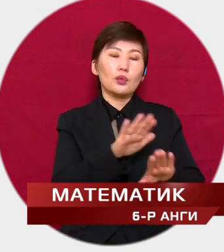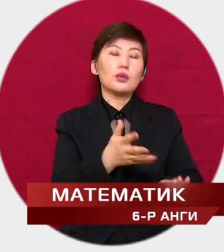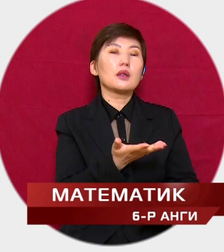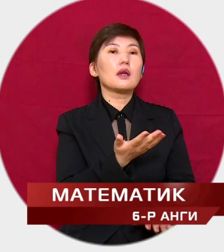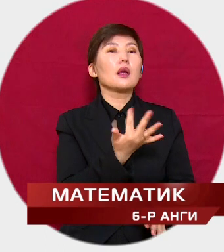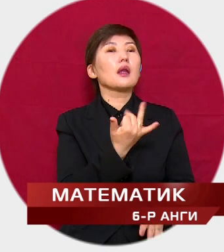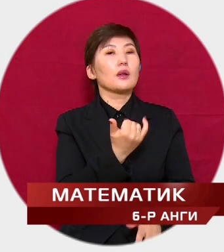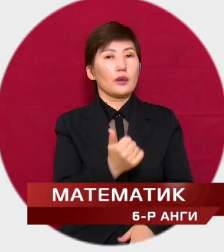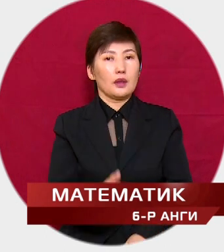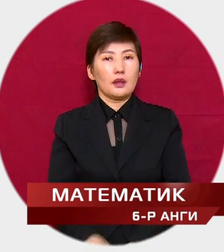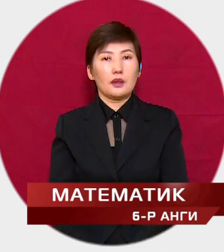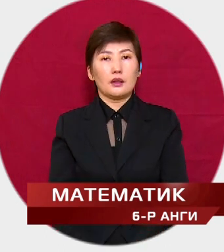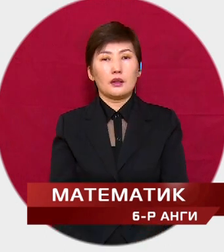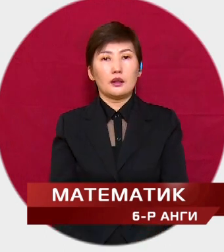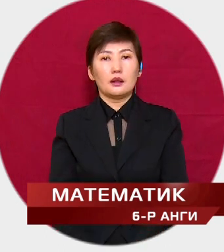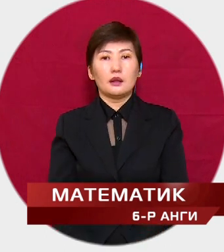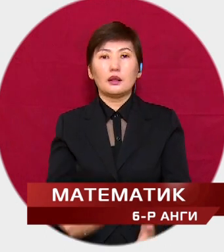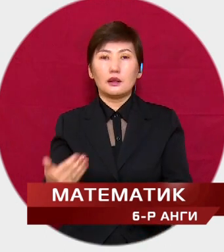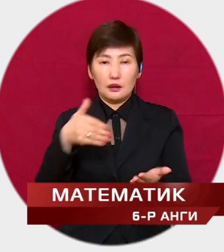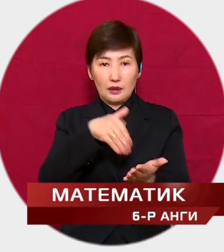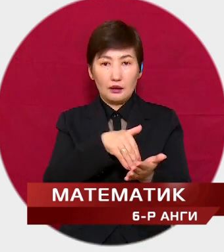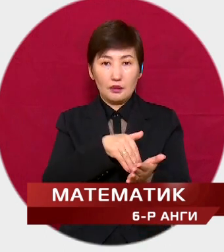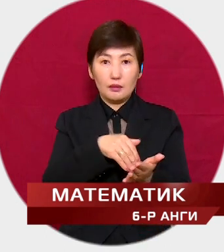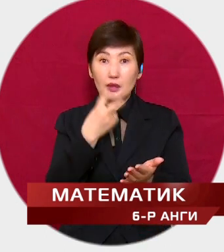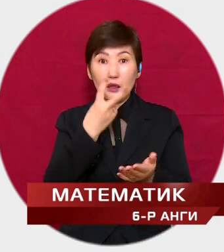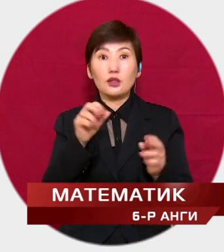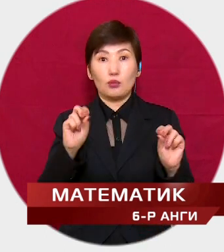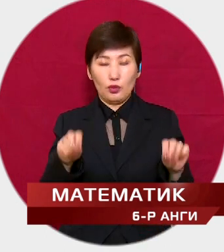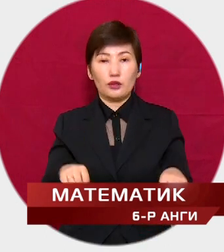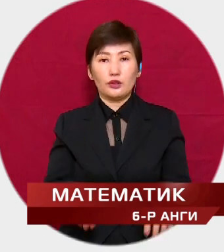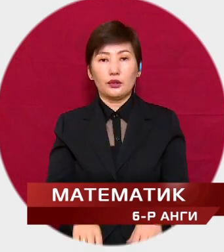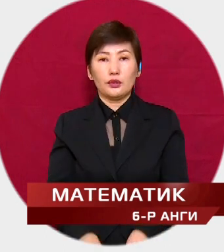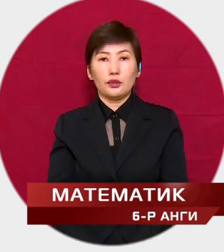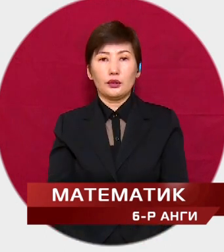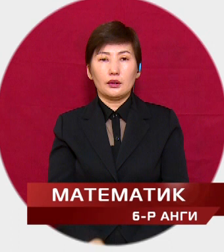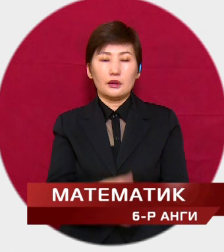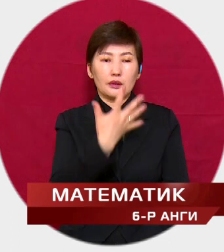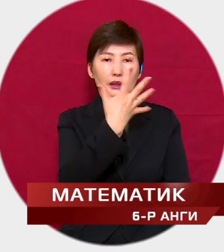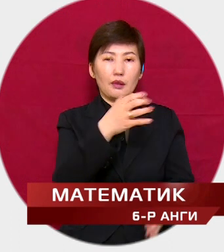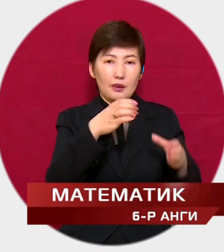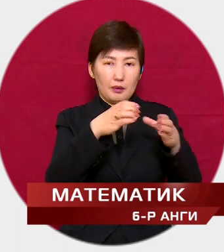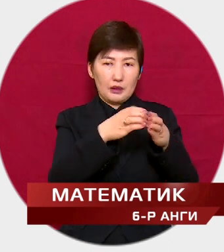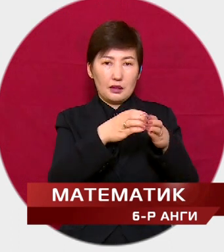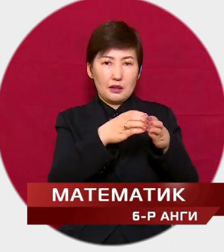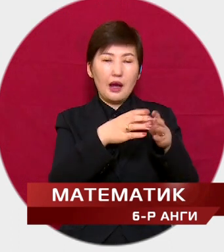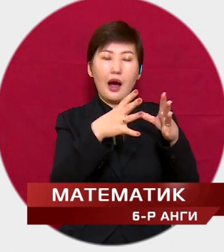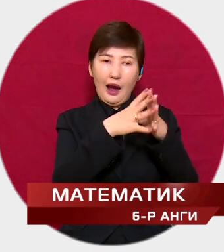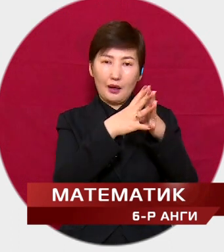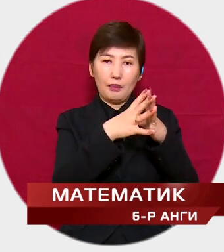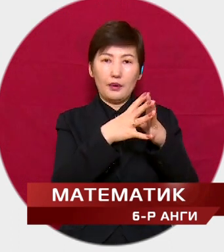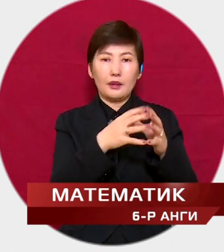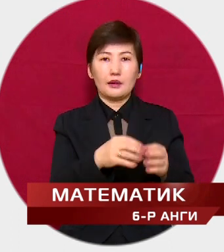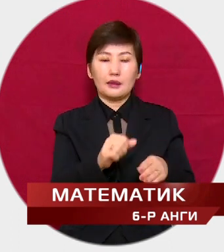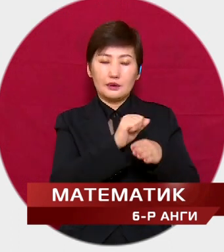гаад давтамж нь хэд вэ гэдгийг бол хүүхдүүд маань албархан харж байгаа. Таваар багцлсан 2 багц буюу 10 байгаа учраас